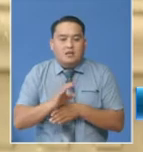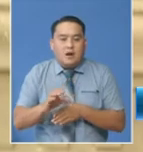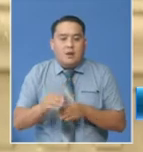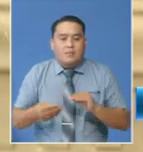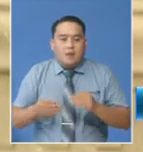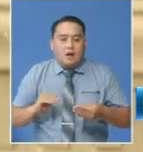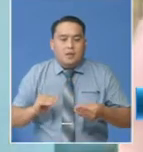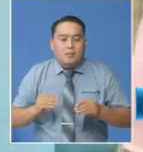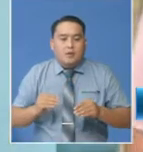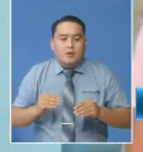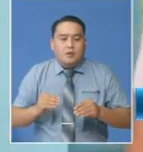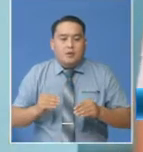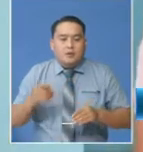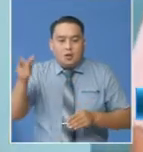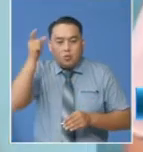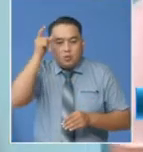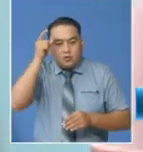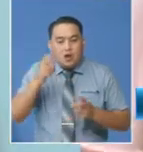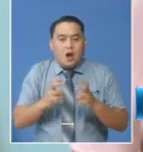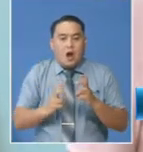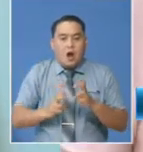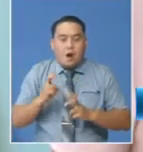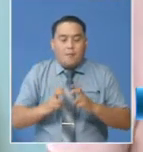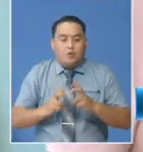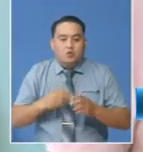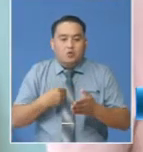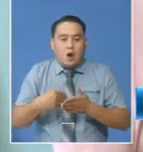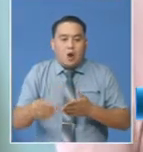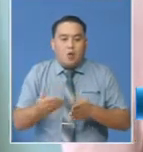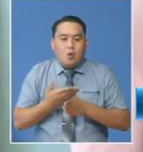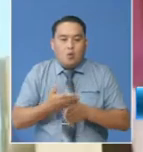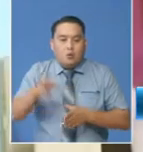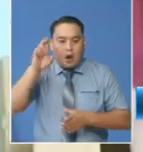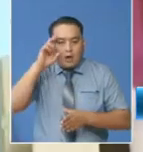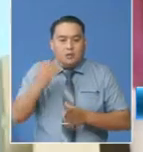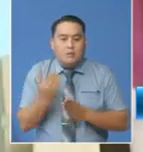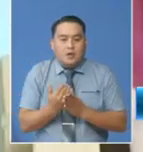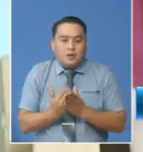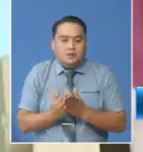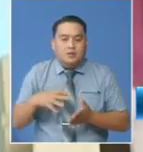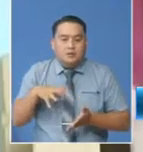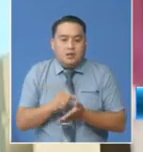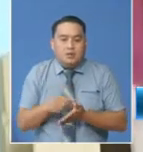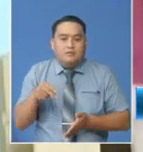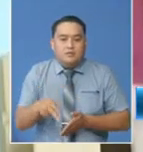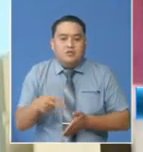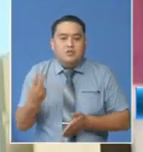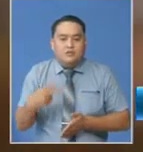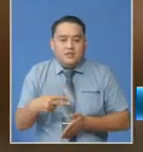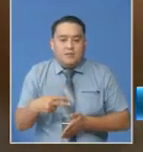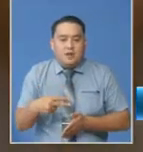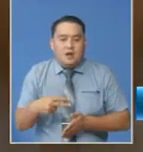из пенопласта ведется на турецком оборудовании, которое закупили благодаря госпрограмме «Дорожная карта бизнеса